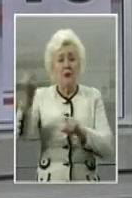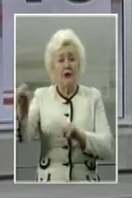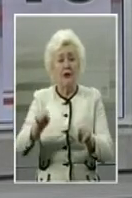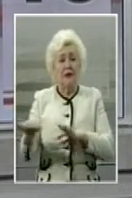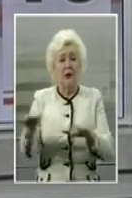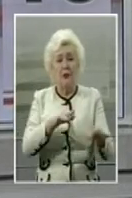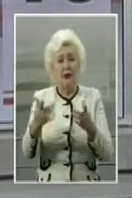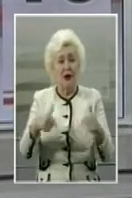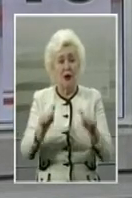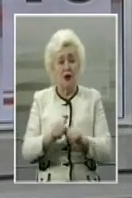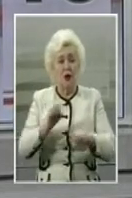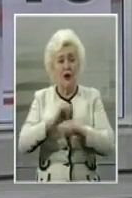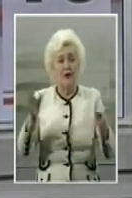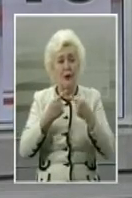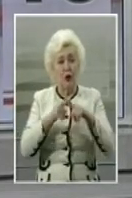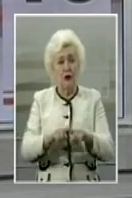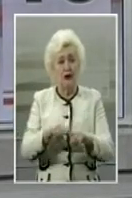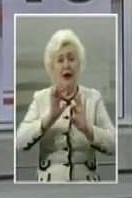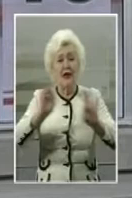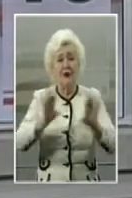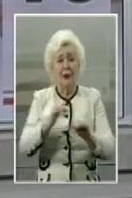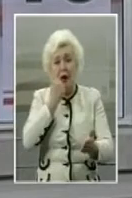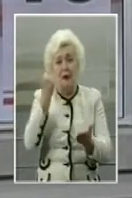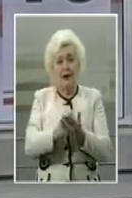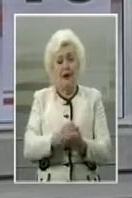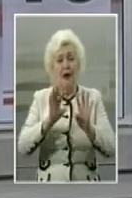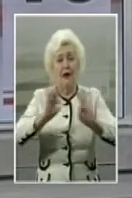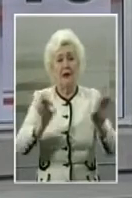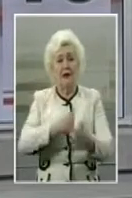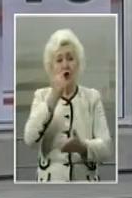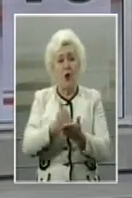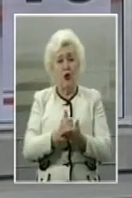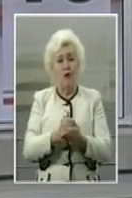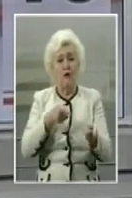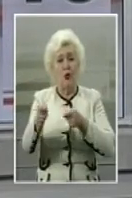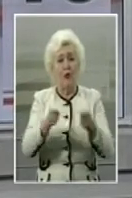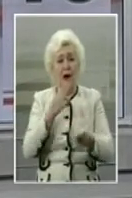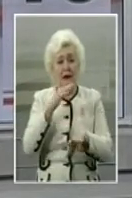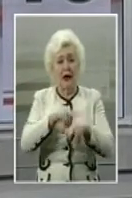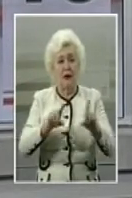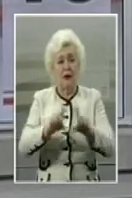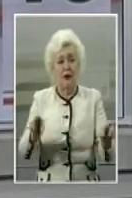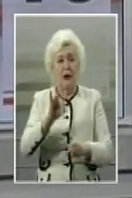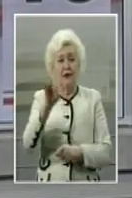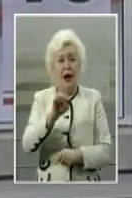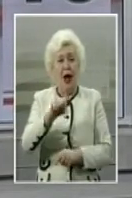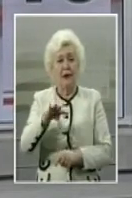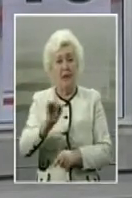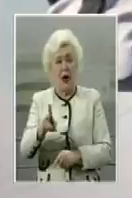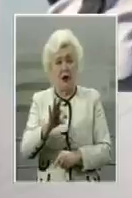слідчо-оперативна група та вибухотехніки. Інформацію підтвердила речниця головного управління Нацполіції в Херсонській області Ірина Атаманенко.